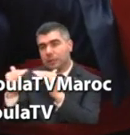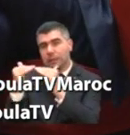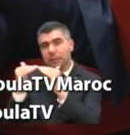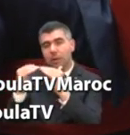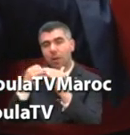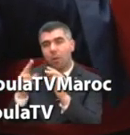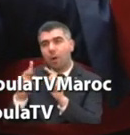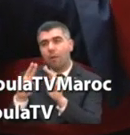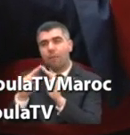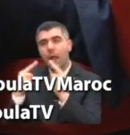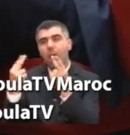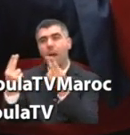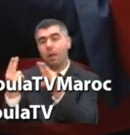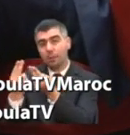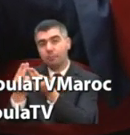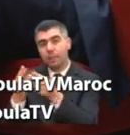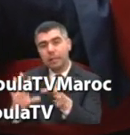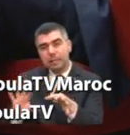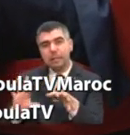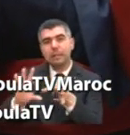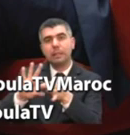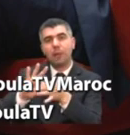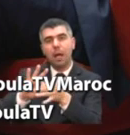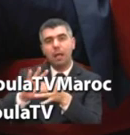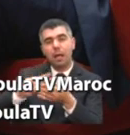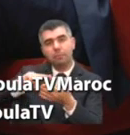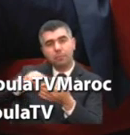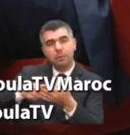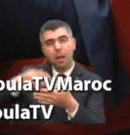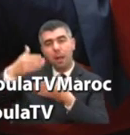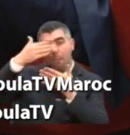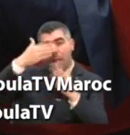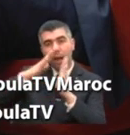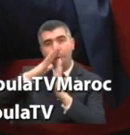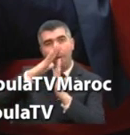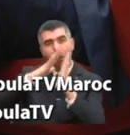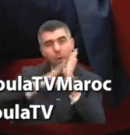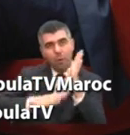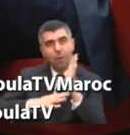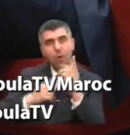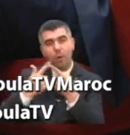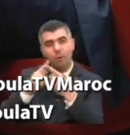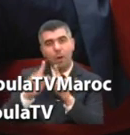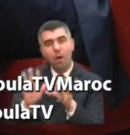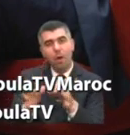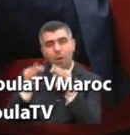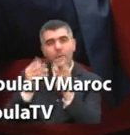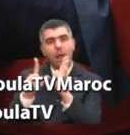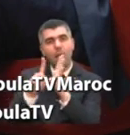التشريعات الدولية التي نصت عليها الاتفاقية التي صادق عليها المغرب والتي امتاح منها القانون